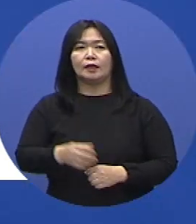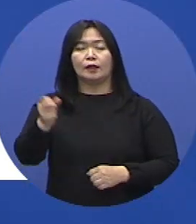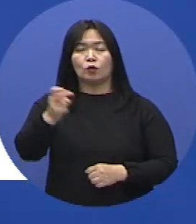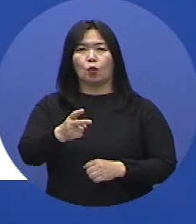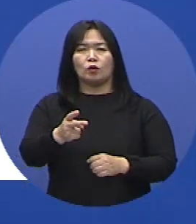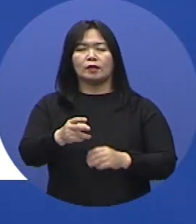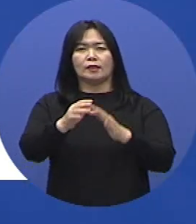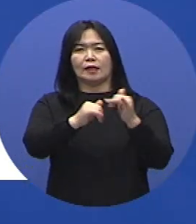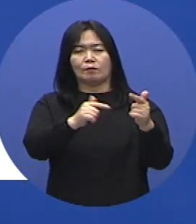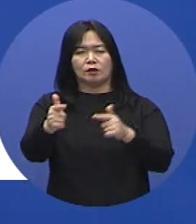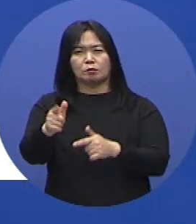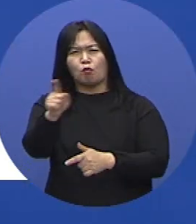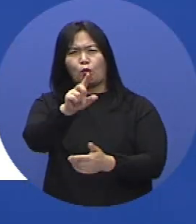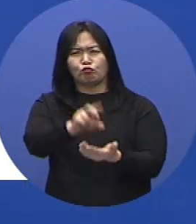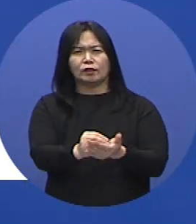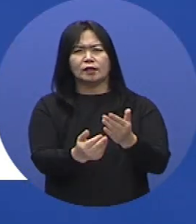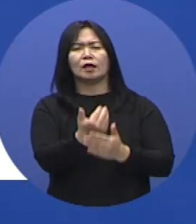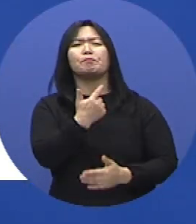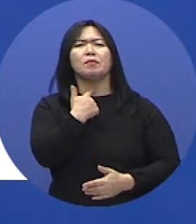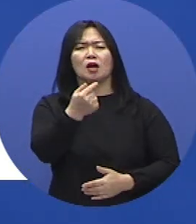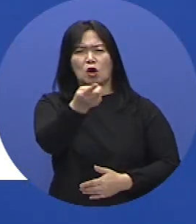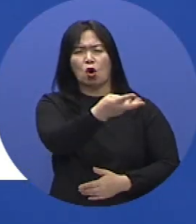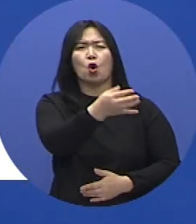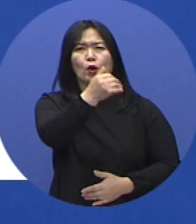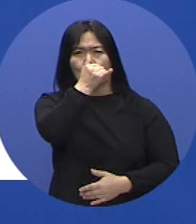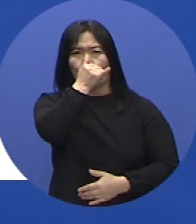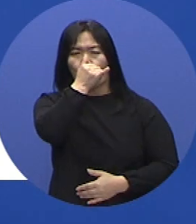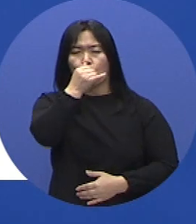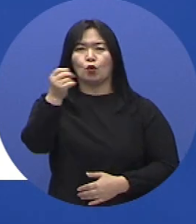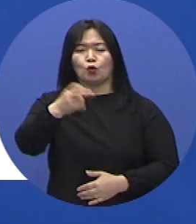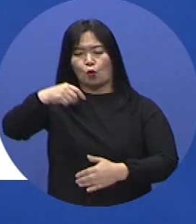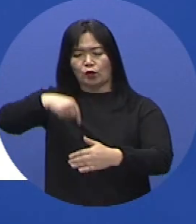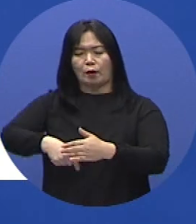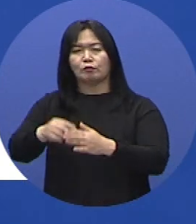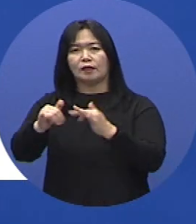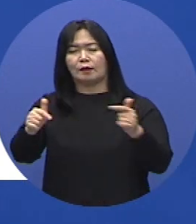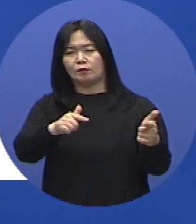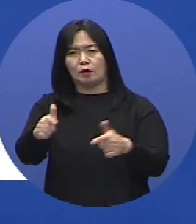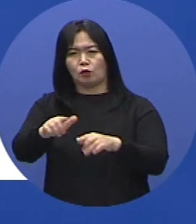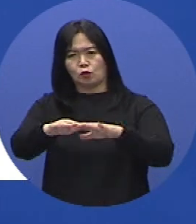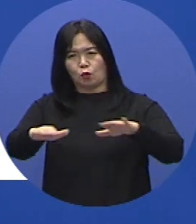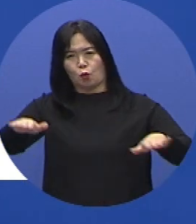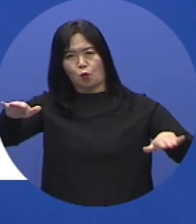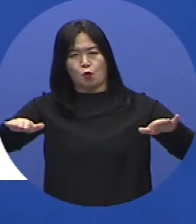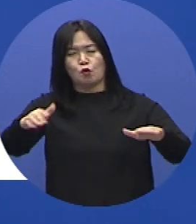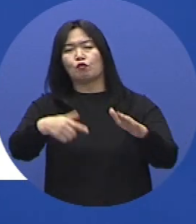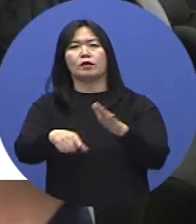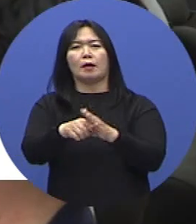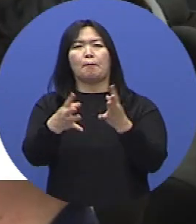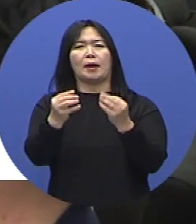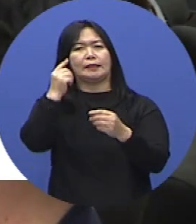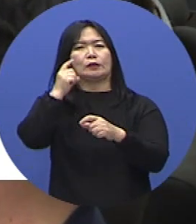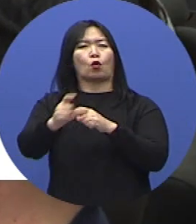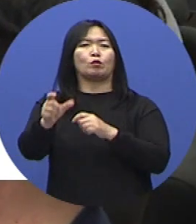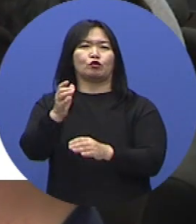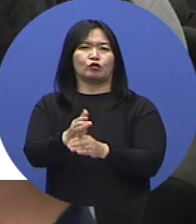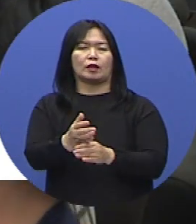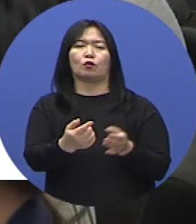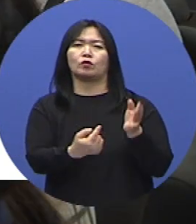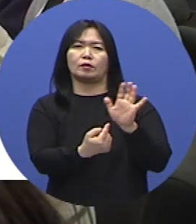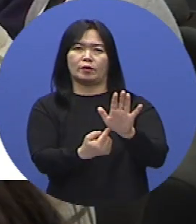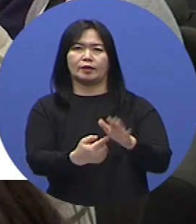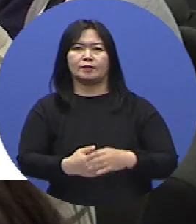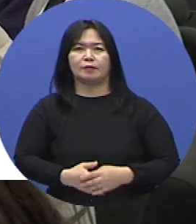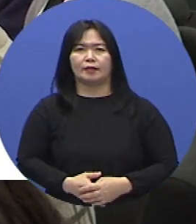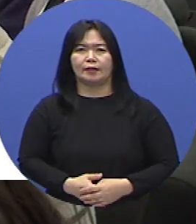개방직 인사들이 일부 문제가 있었던 것도 사실이지만 내부 인사와 균형을 맞추는데 많은 고민을 하고 있다고